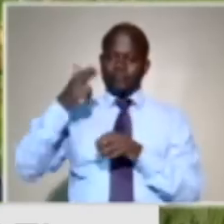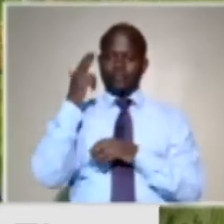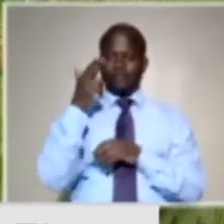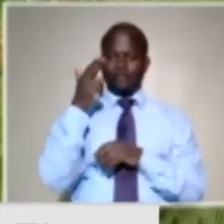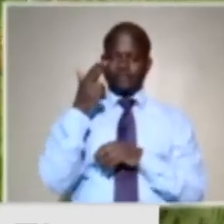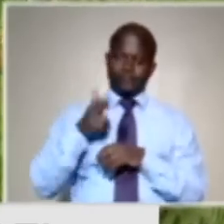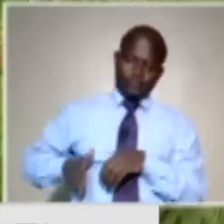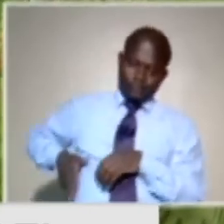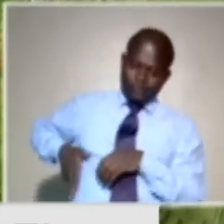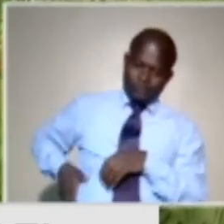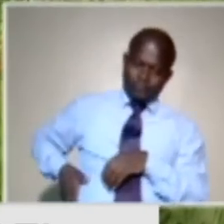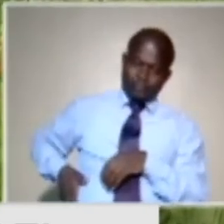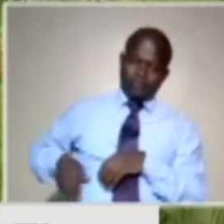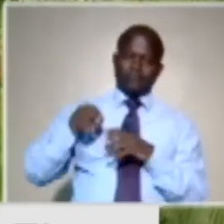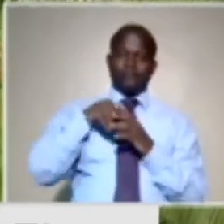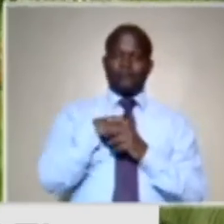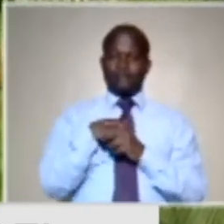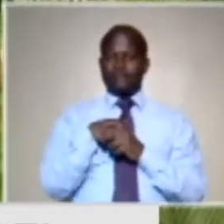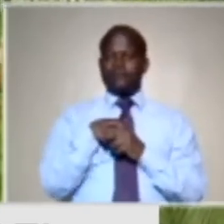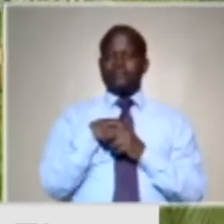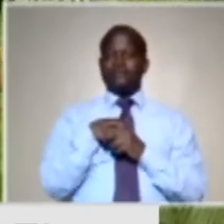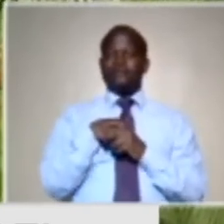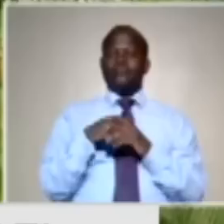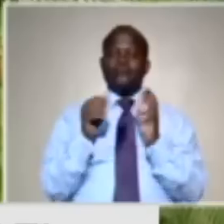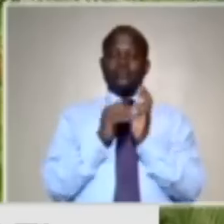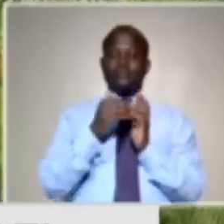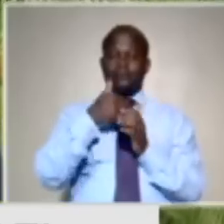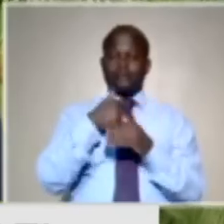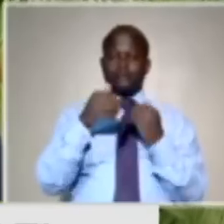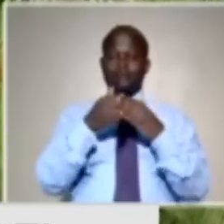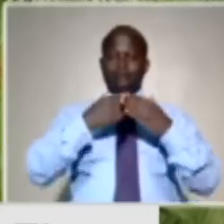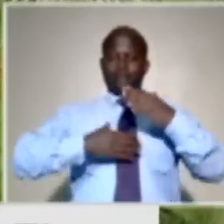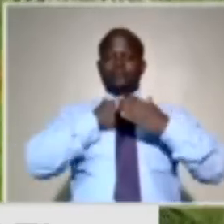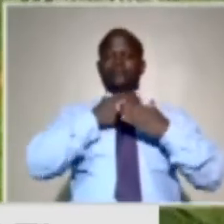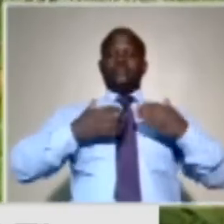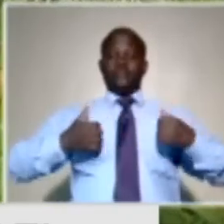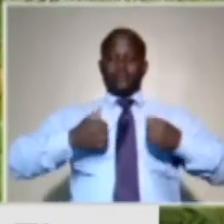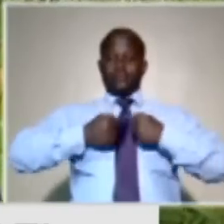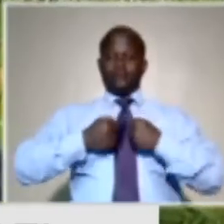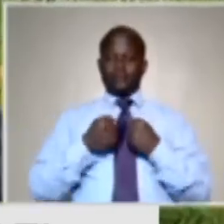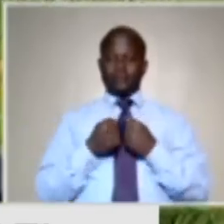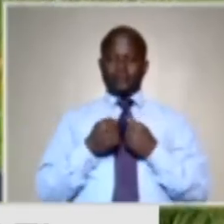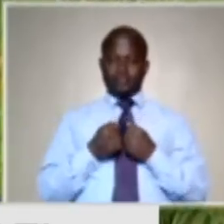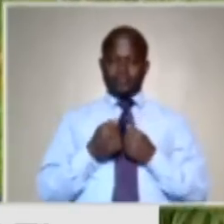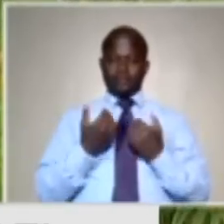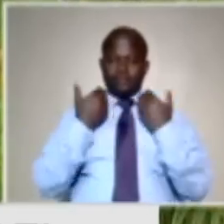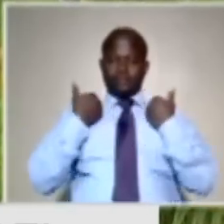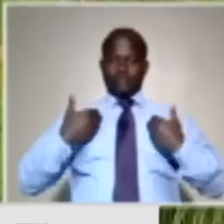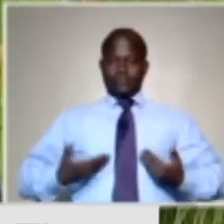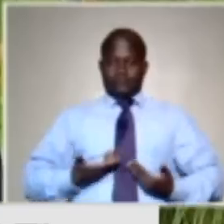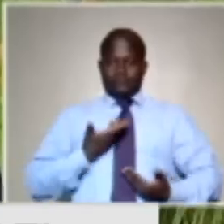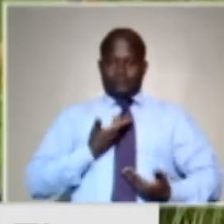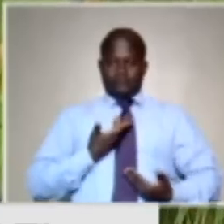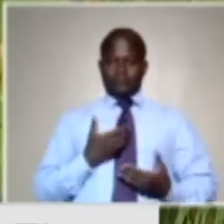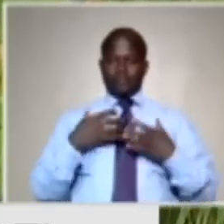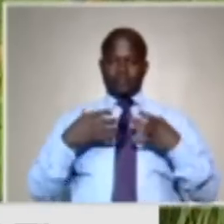yabaga akenyeyeho muri ya kote rye. Padiri akagira antibare, hari abajya babyitiranya, buriya yagiraga antibare